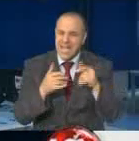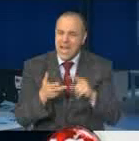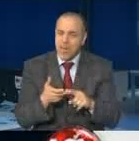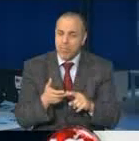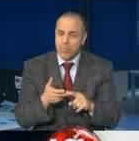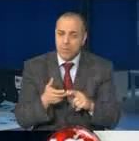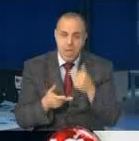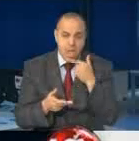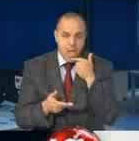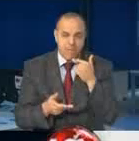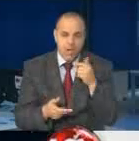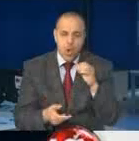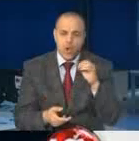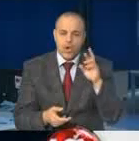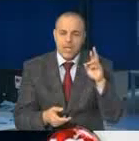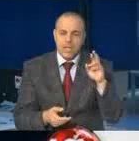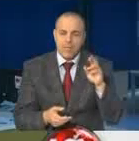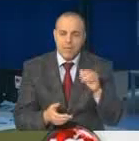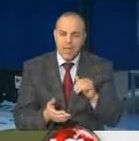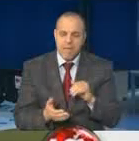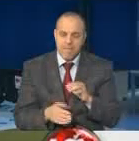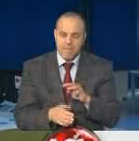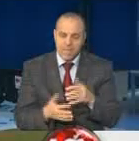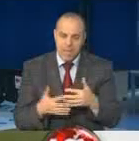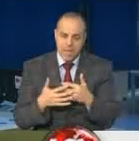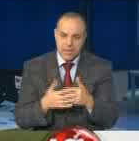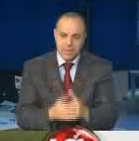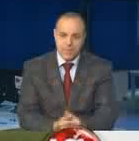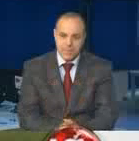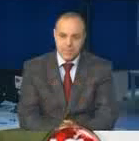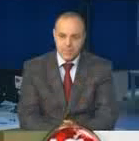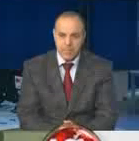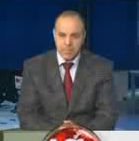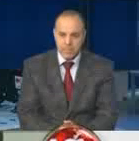لمثليين في أورلاندو بولاية فلوريدا.